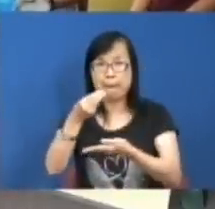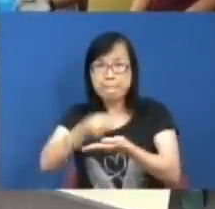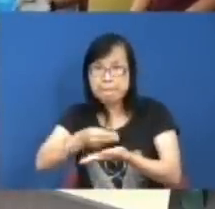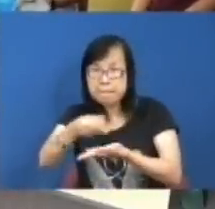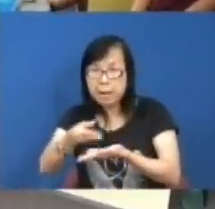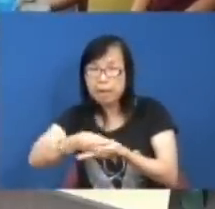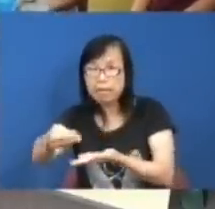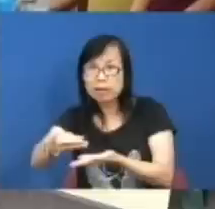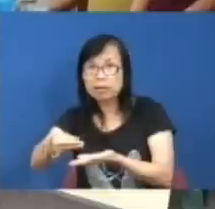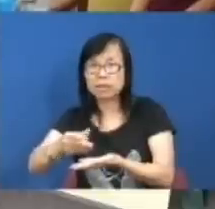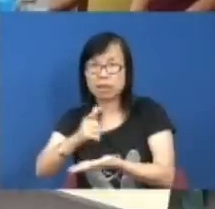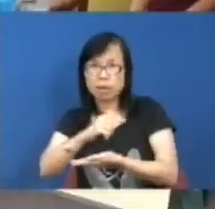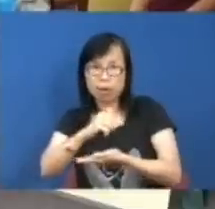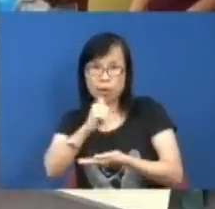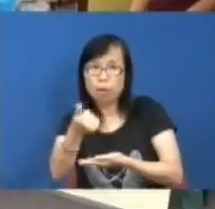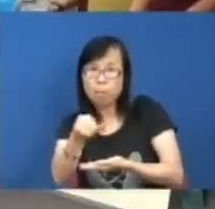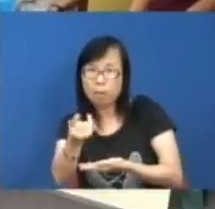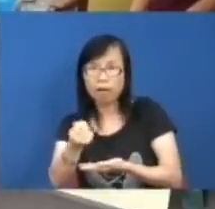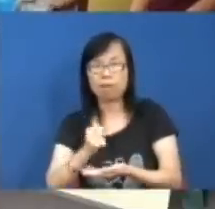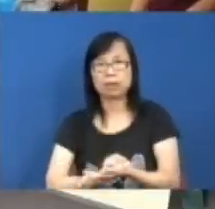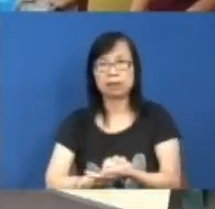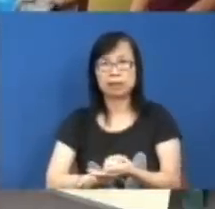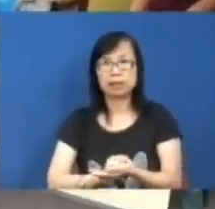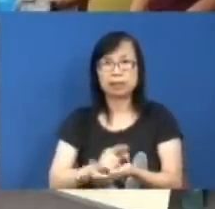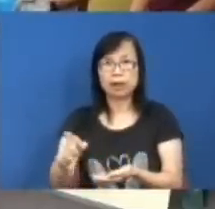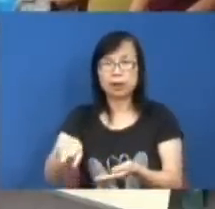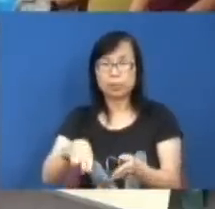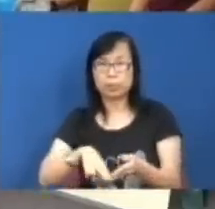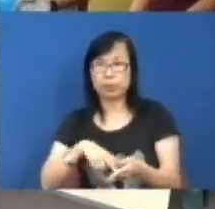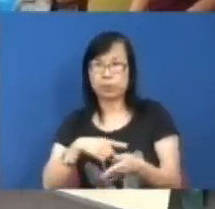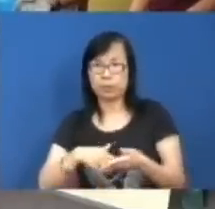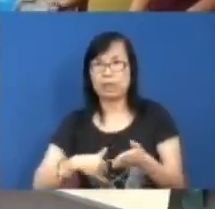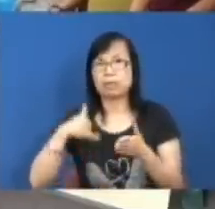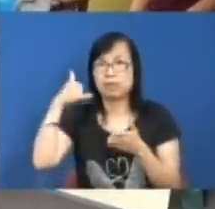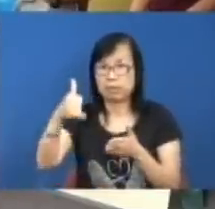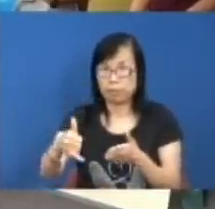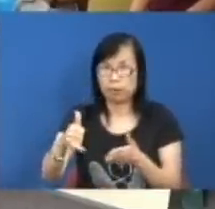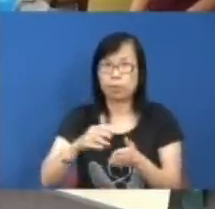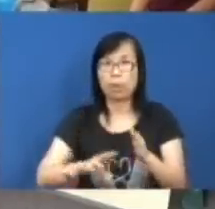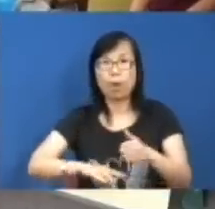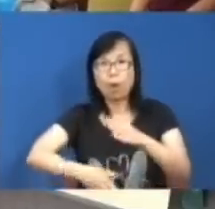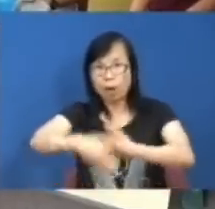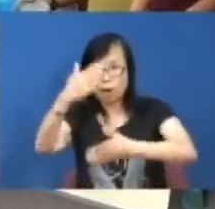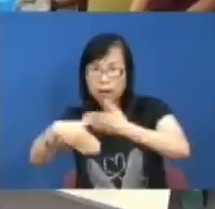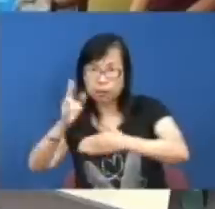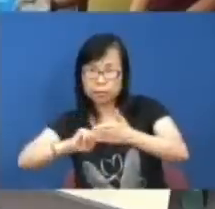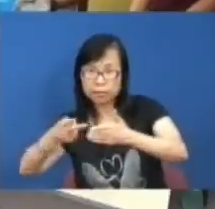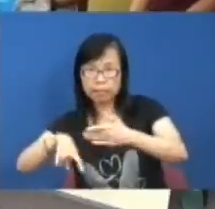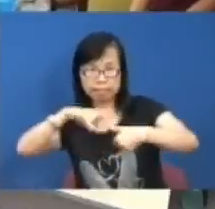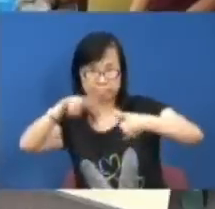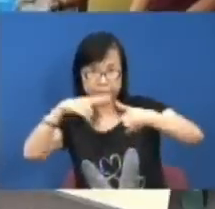嗰、那個售後嘅服務啦，同埋售前我哋都會去到現場樓宇維修嘅現場檢查翻